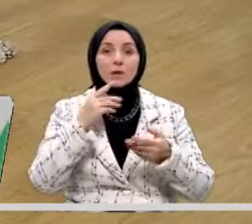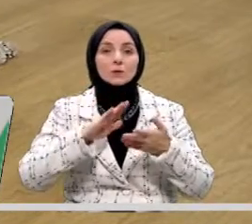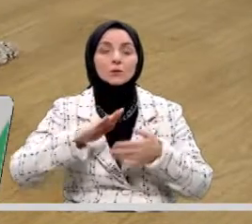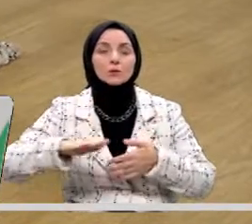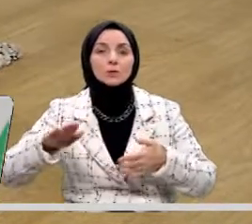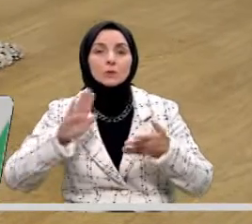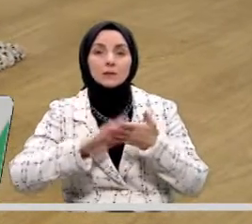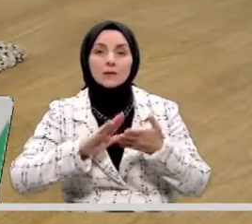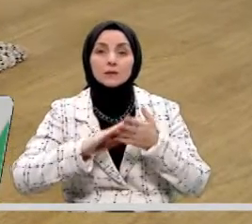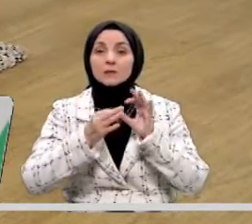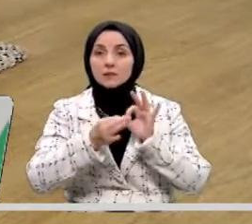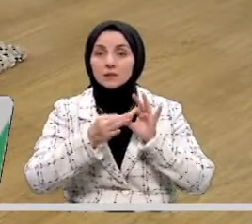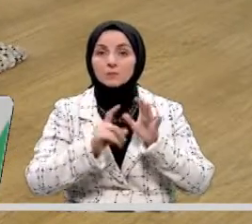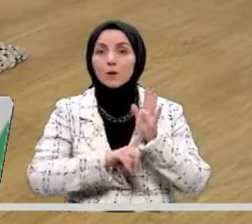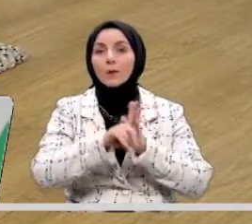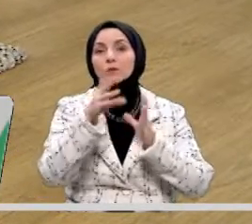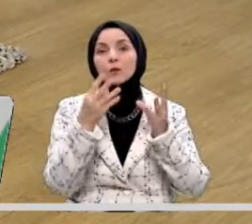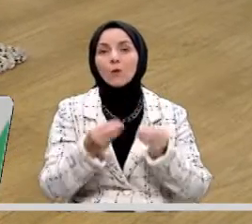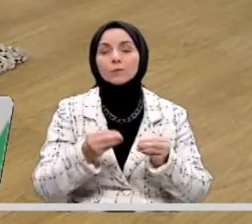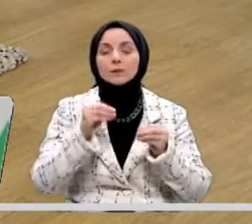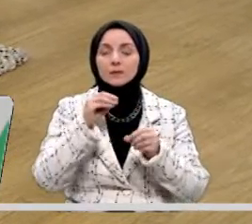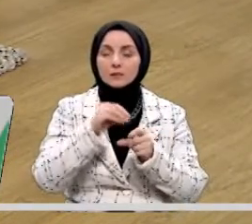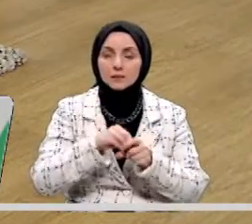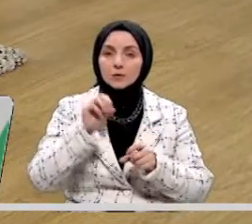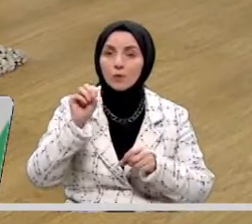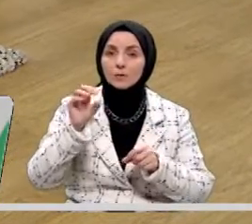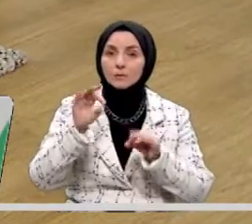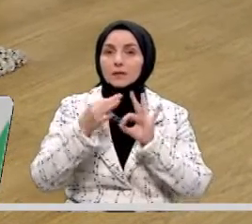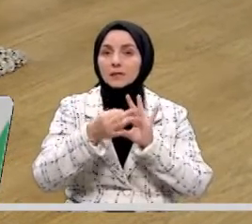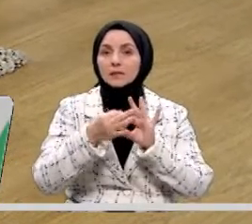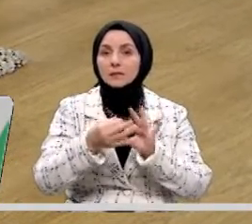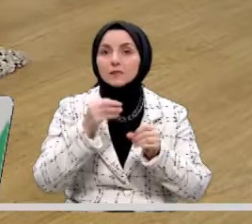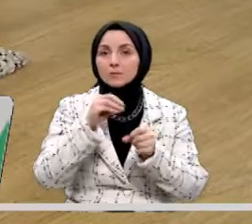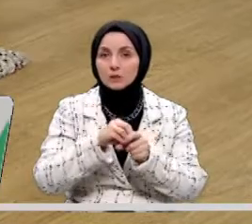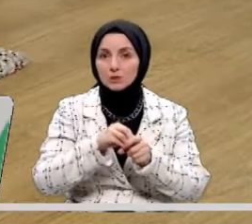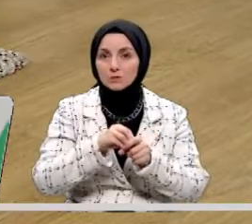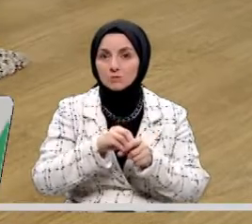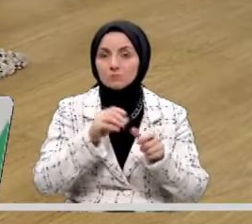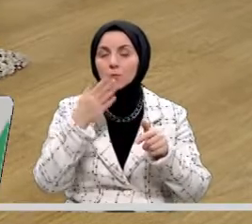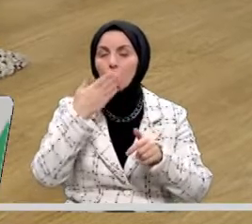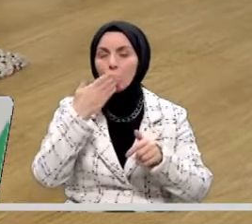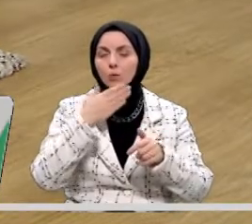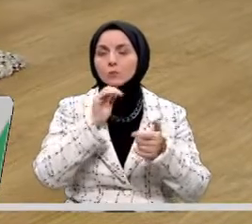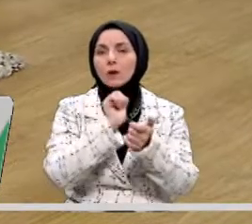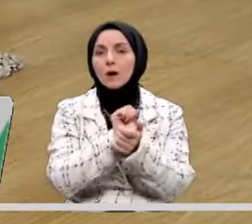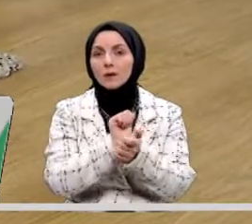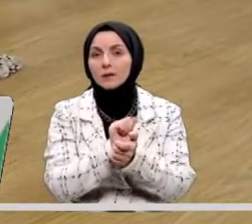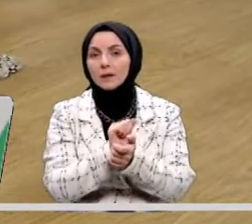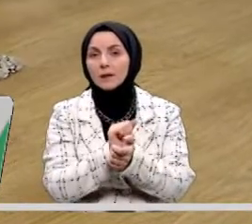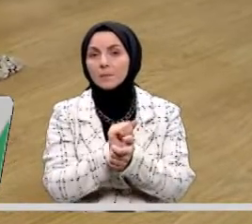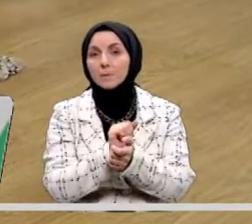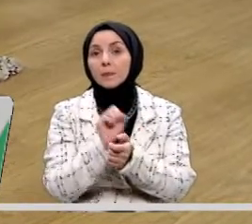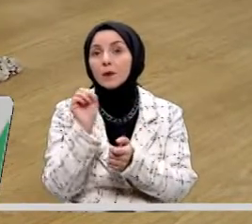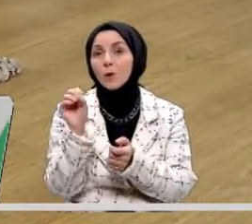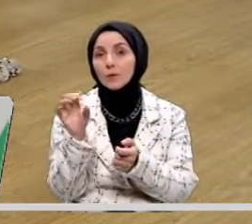olması açısından öğretmeniyle iletişim kurması açısından bu hayat var ya Okul aile öyle öğrenci